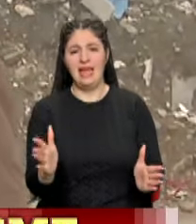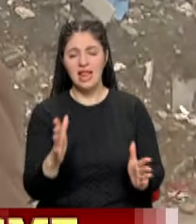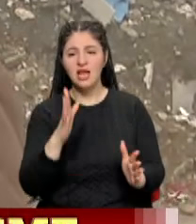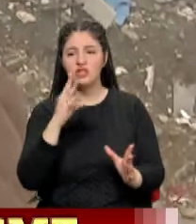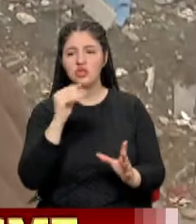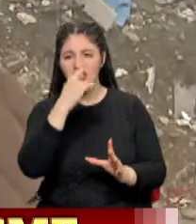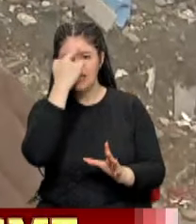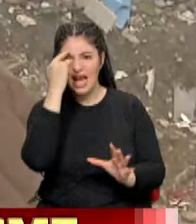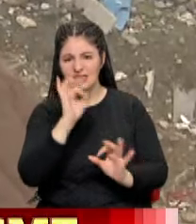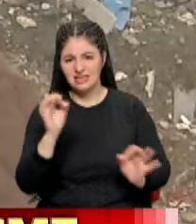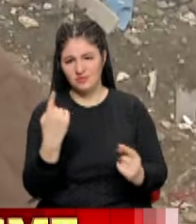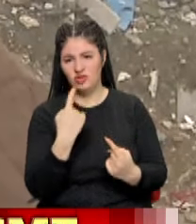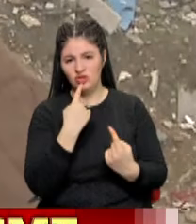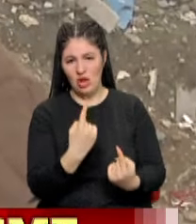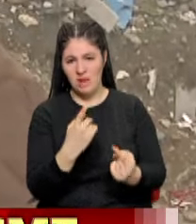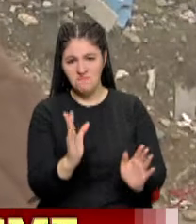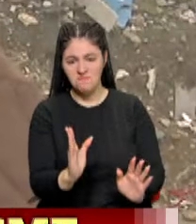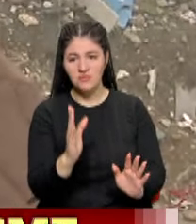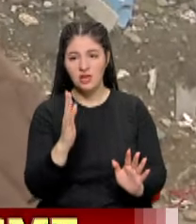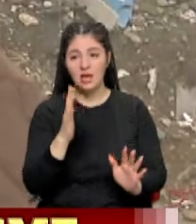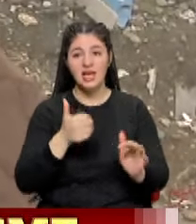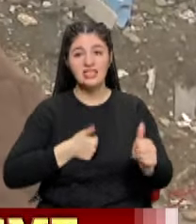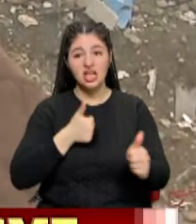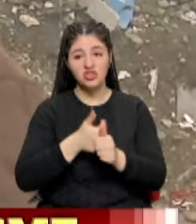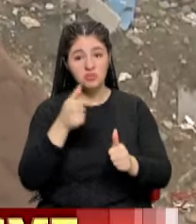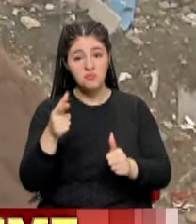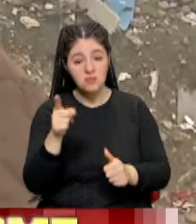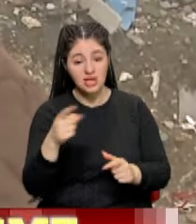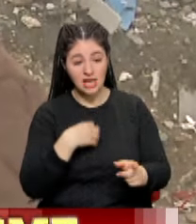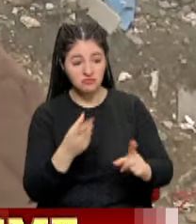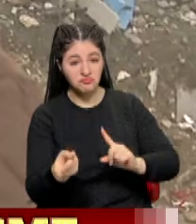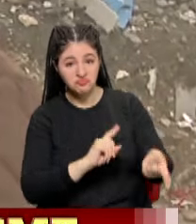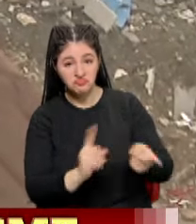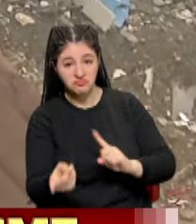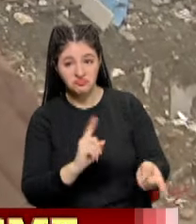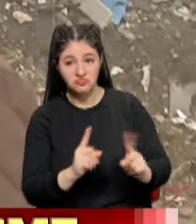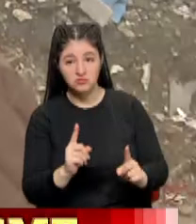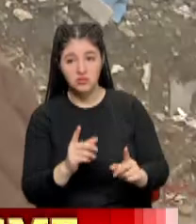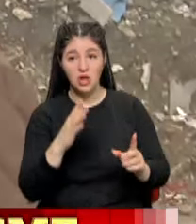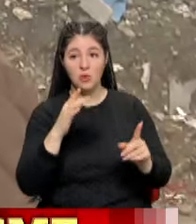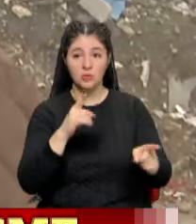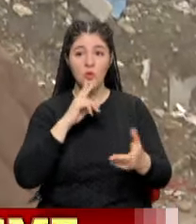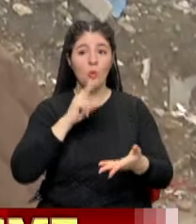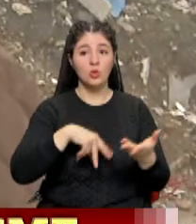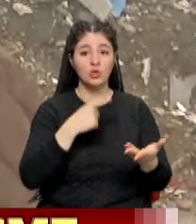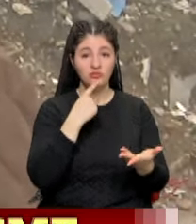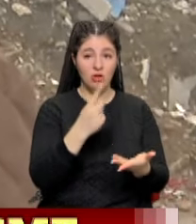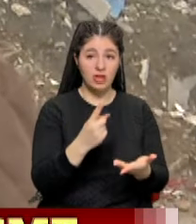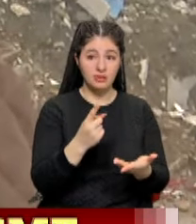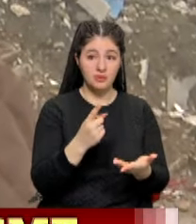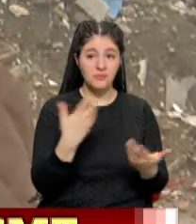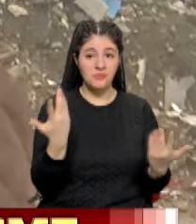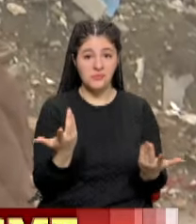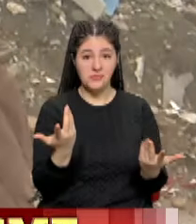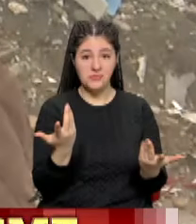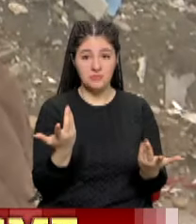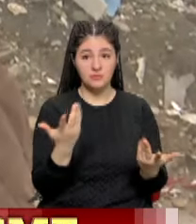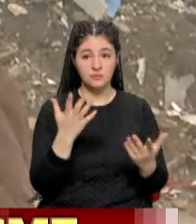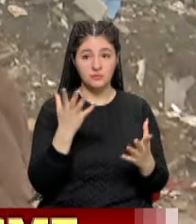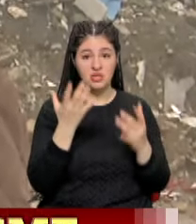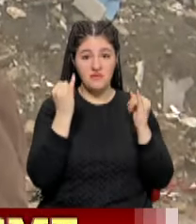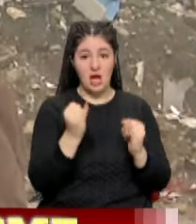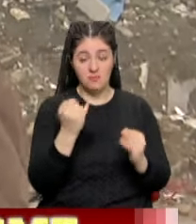Çok talihsiz bir sözdür. Danışmanlarım kendisini yönlendirdi. Bunu okudu söyledi. Ya da